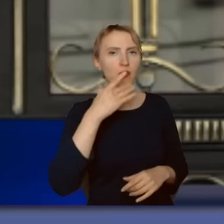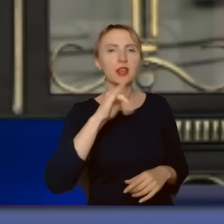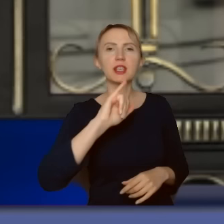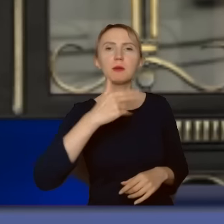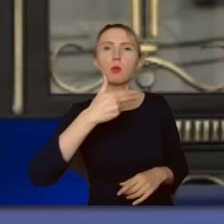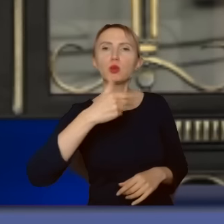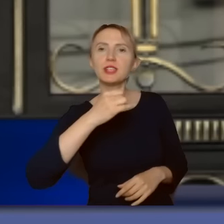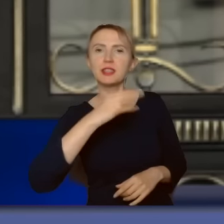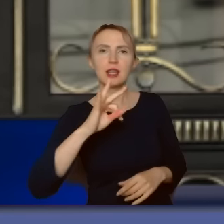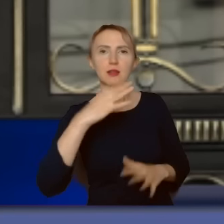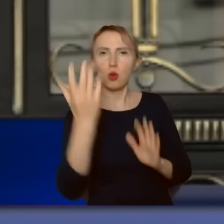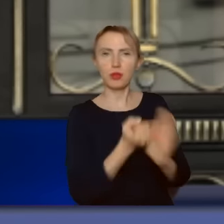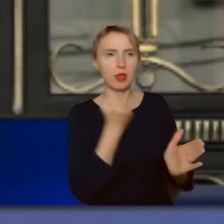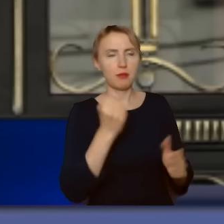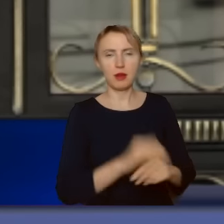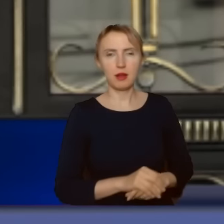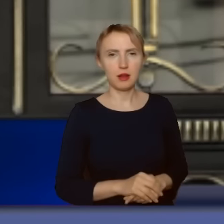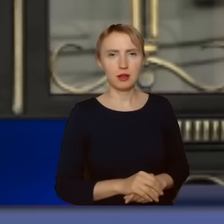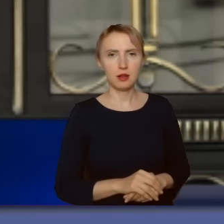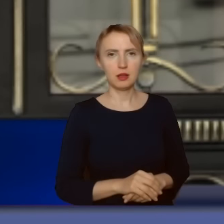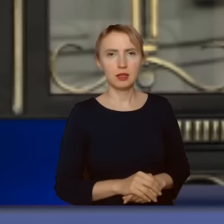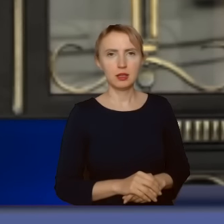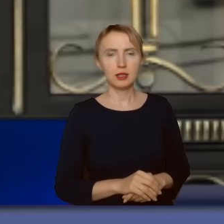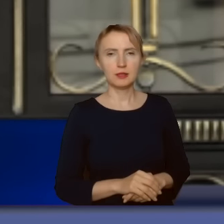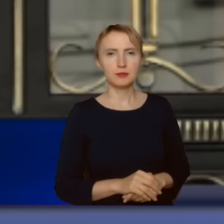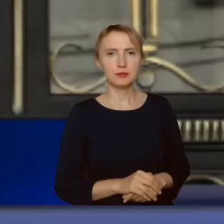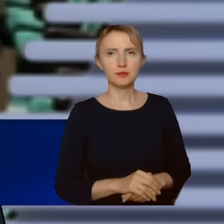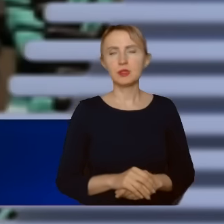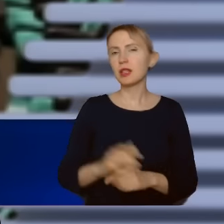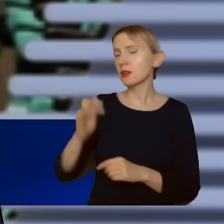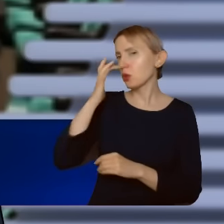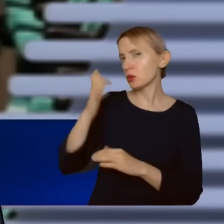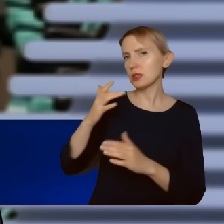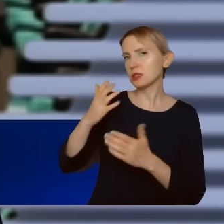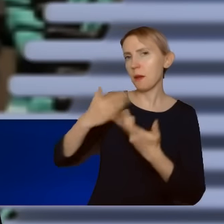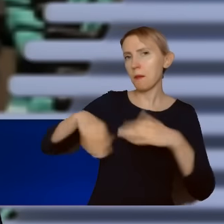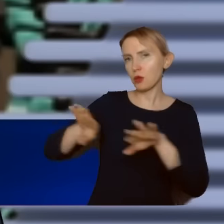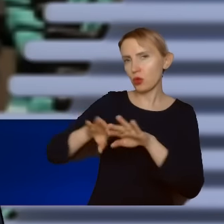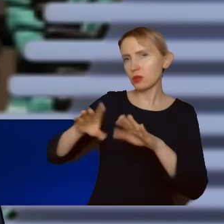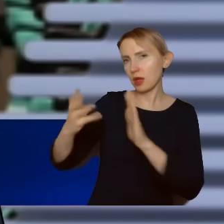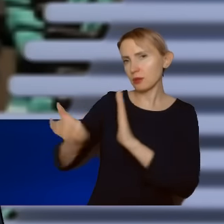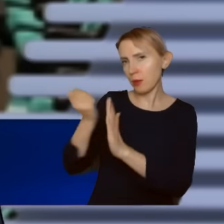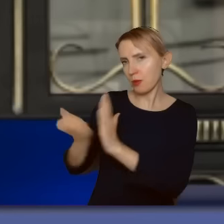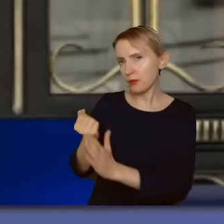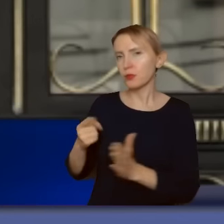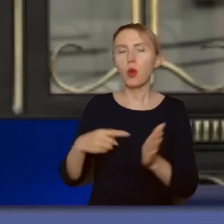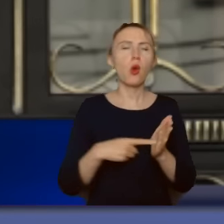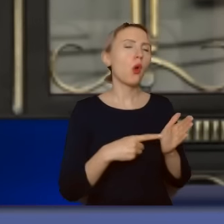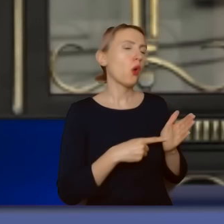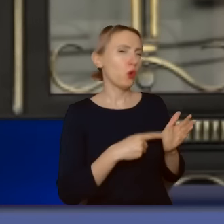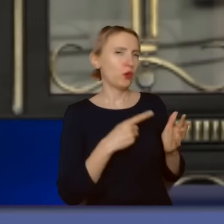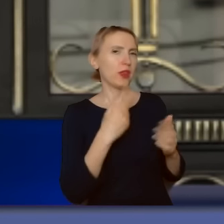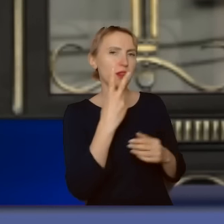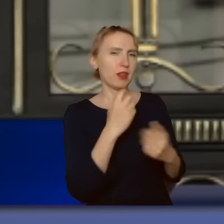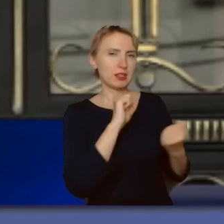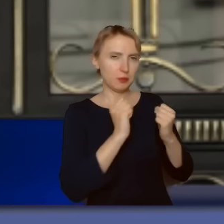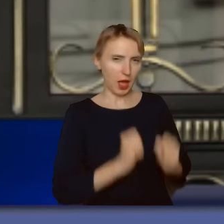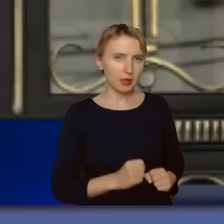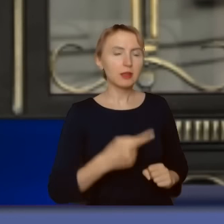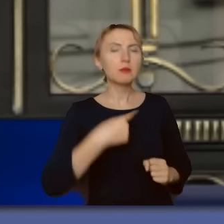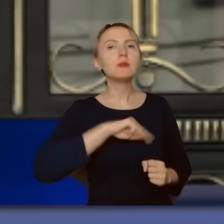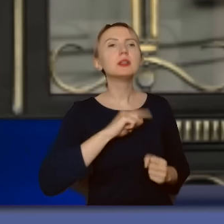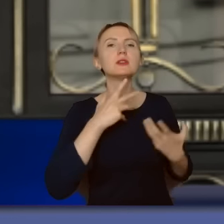znieść immunitet. No przecież tu żeby konfiskować rosyjski majątek, żeby nielegalnie pozyskiwany. Tak, no więc właśnie, to te dwie zmiany. Myśleliśmy, że